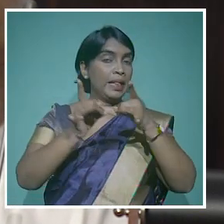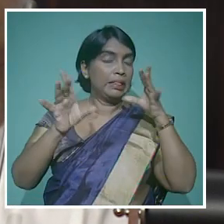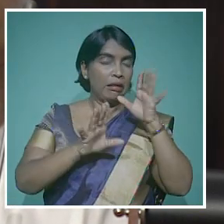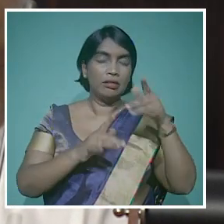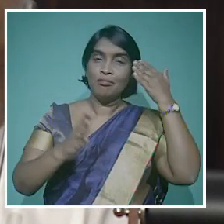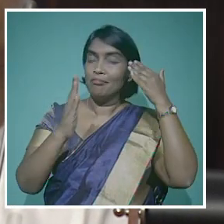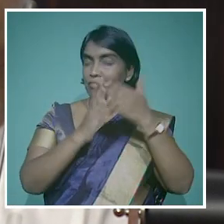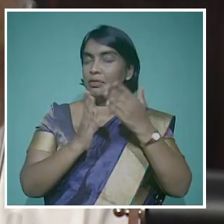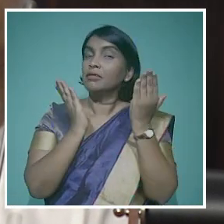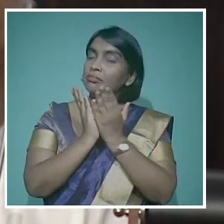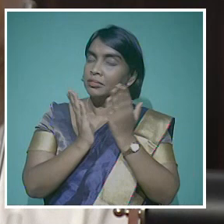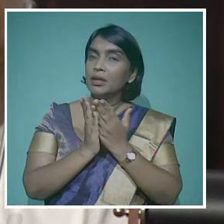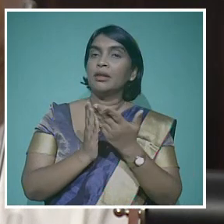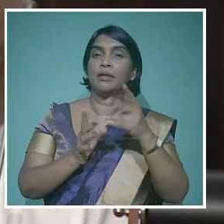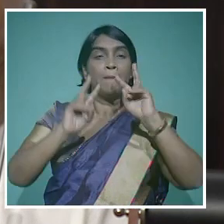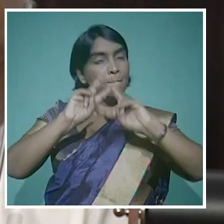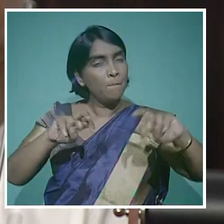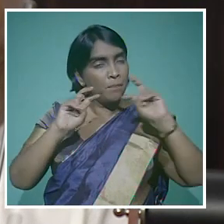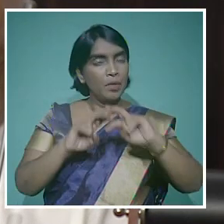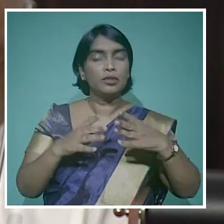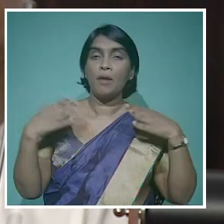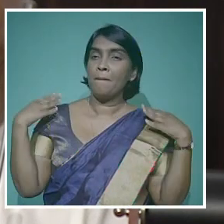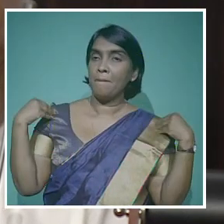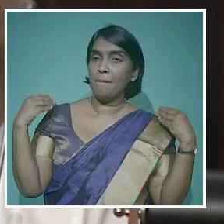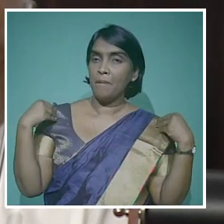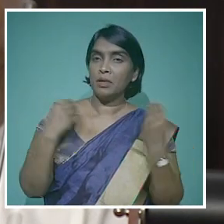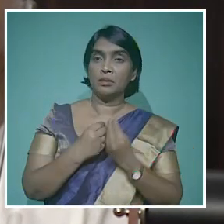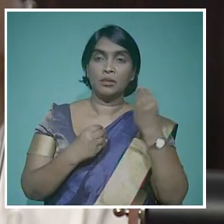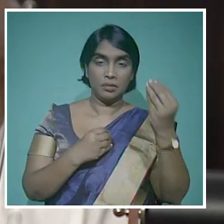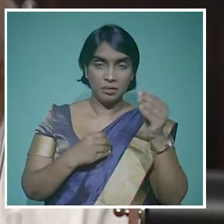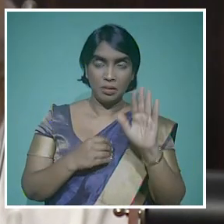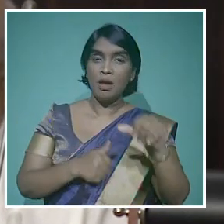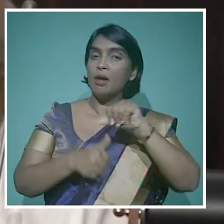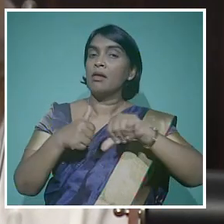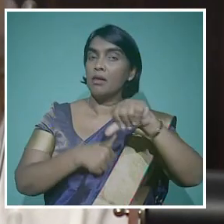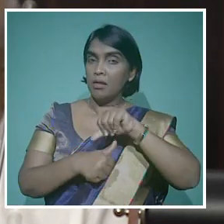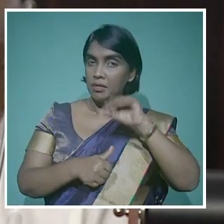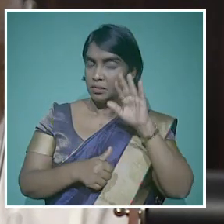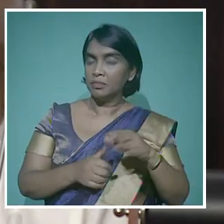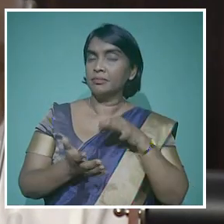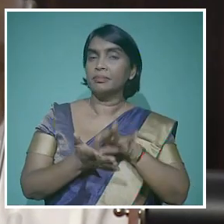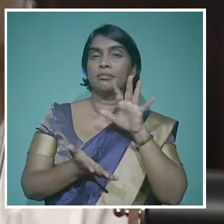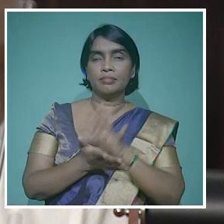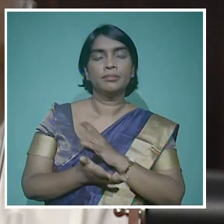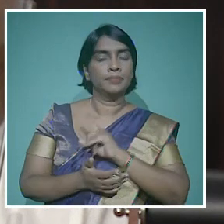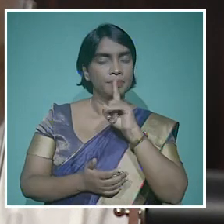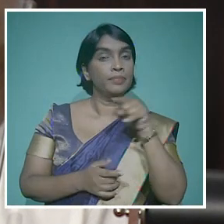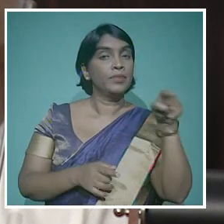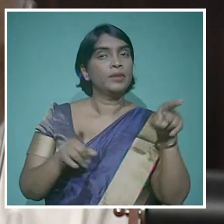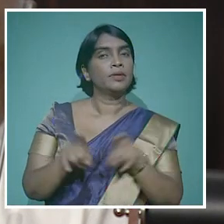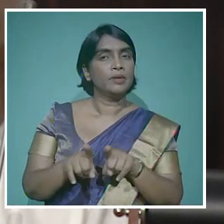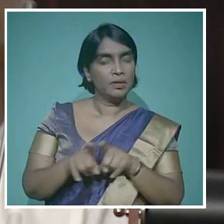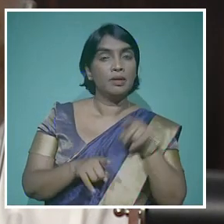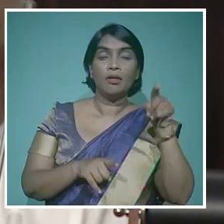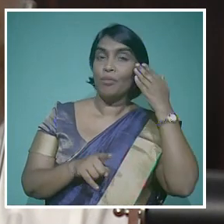පිළිබඳ හැදෑරීමට හා පරිශීලනය කිරීමට පහසුකම් සැලසීම සඳහා වන ආයතනයක් පීඨයට යෝජනා කරනවා. ඒ අනුව